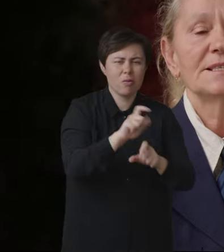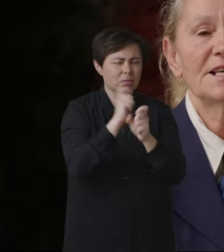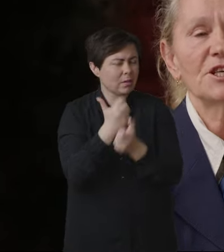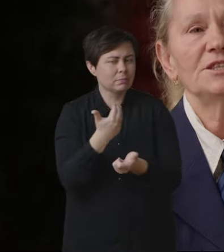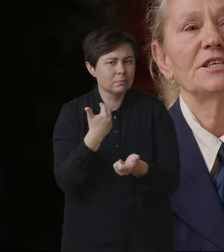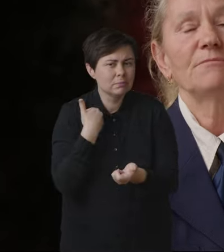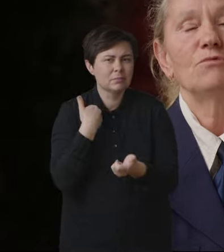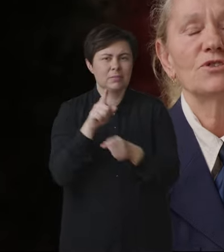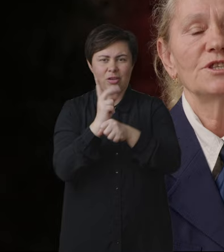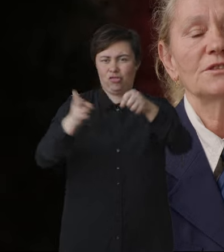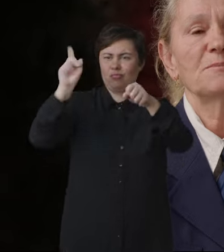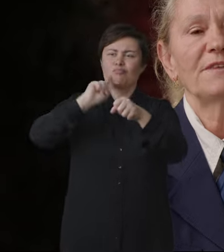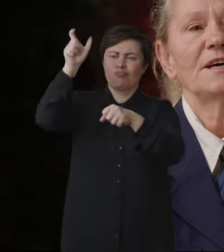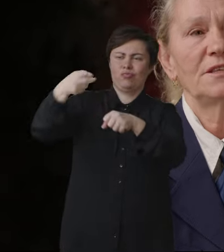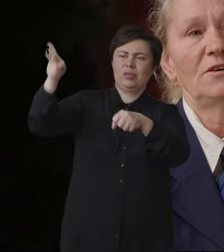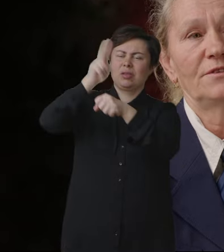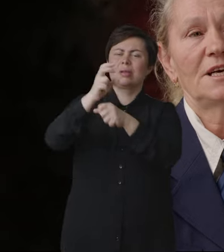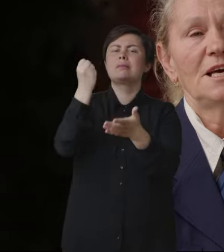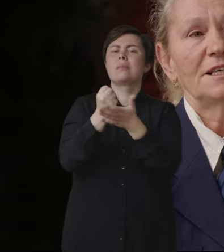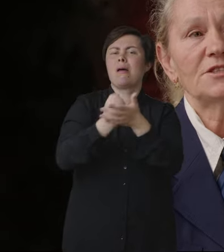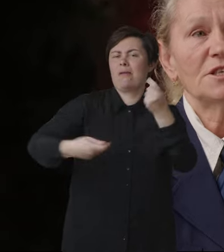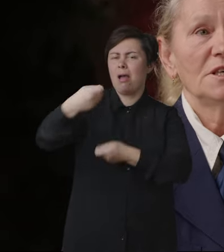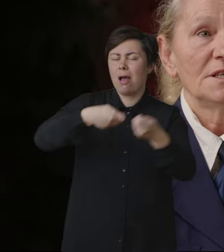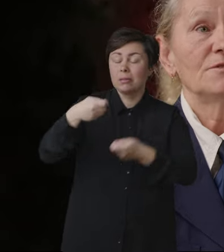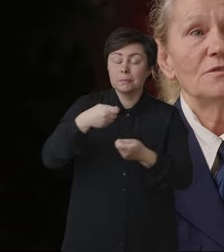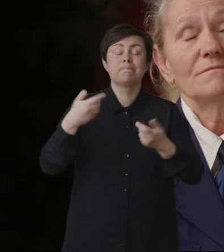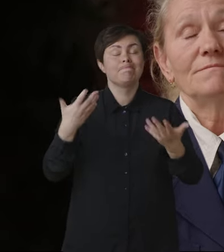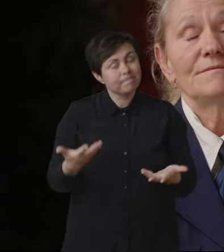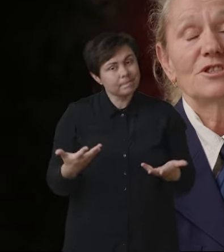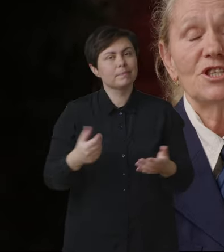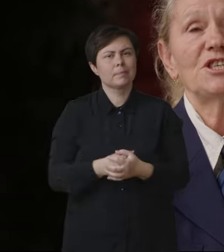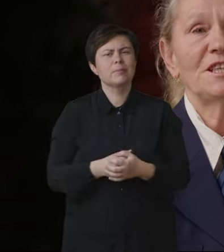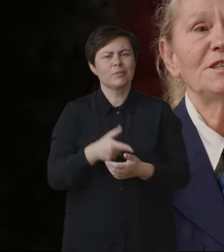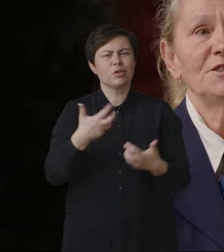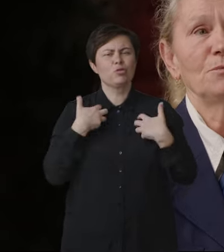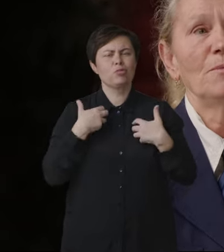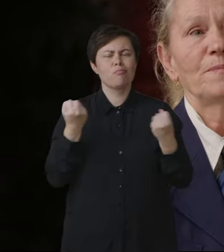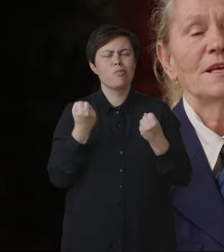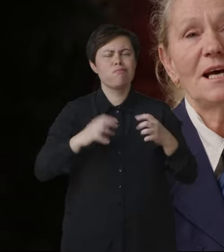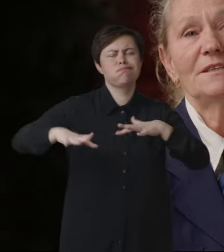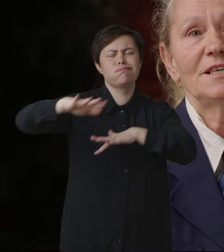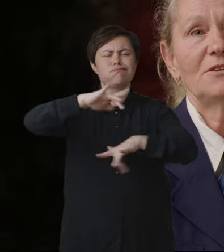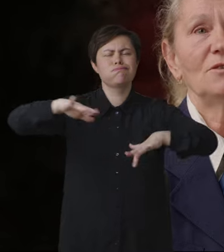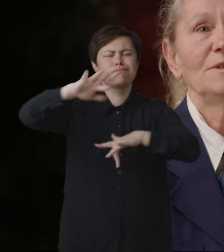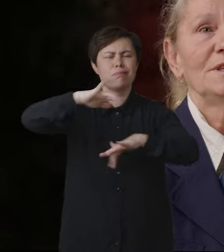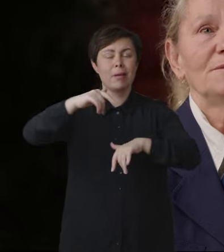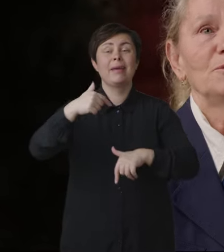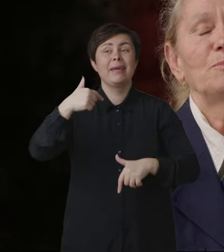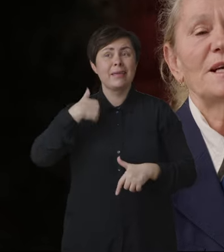ekspedycja z naczelnikiem włącznie od spraw handlowych. Także no, życie tętniło. Ja